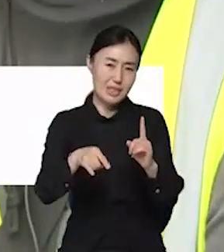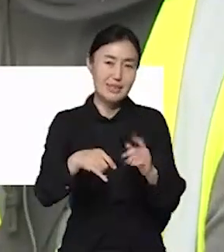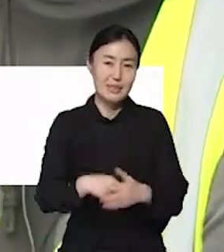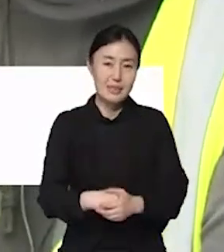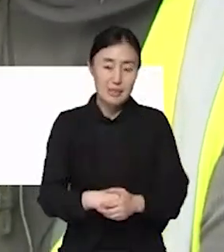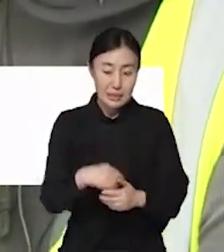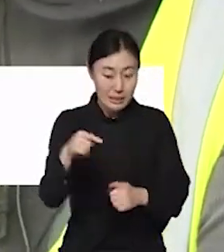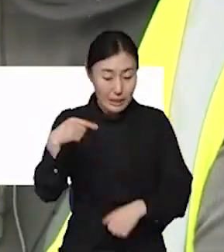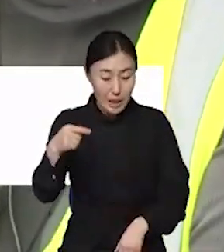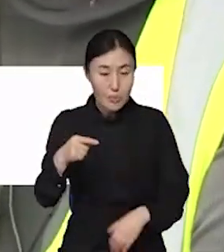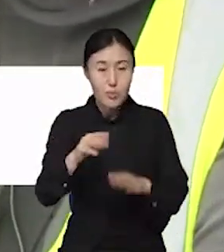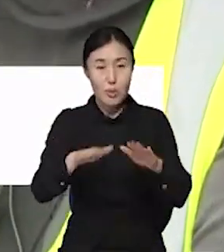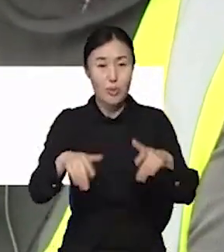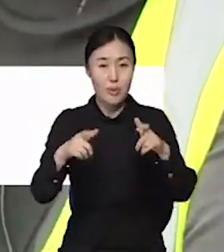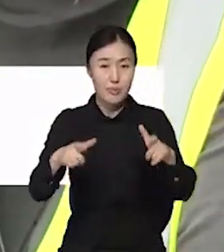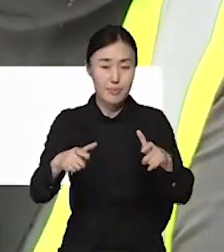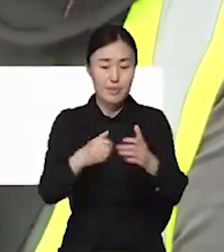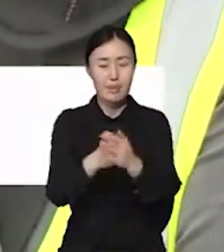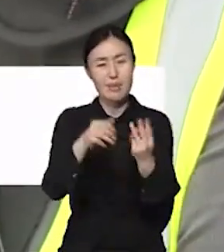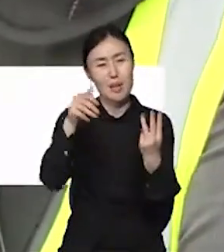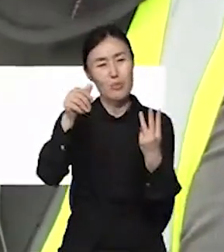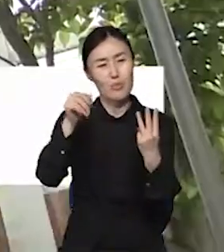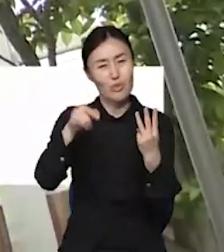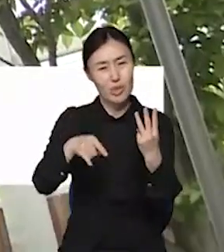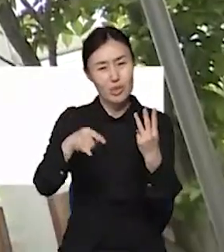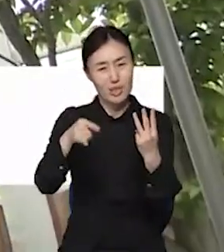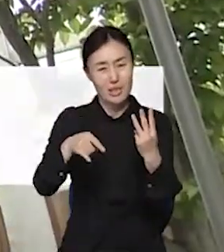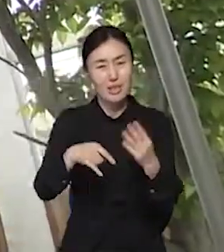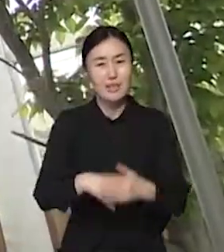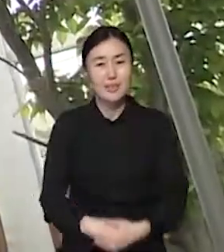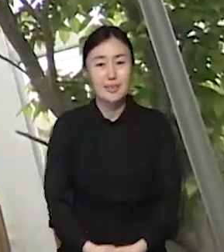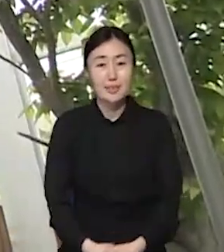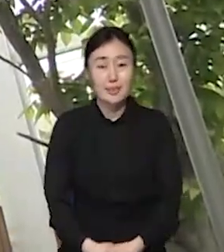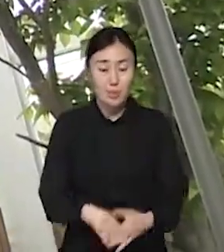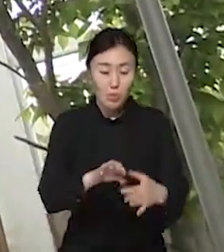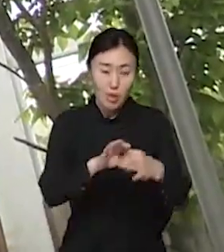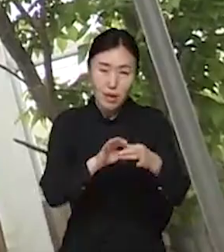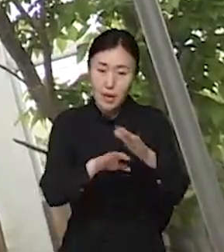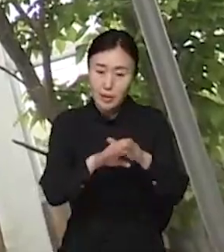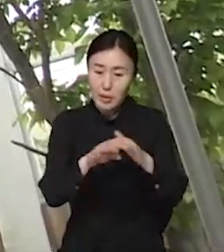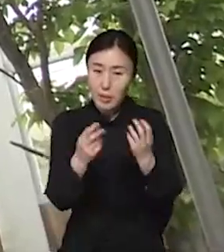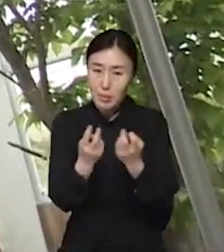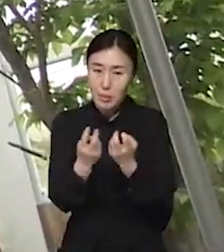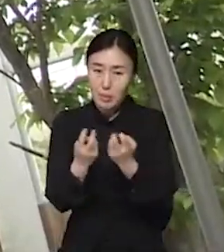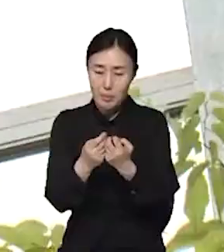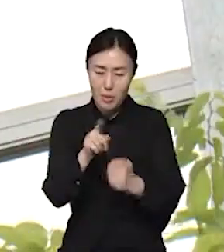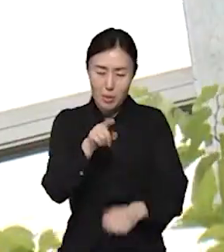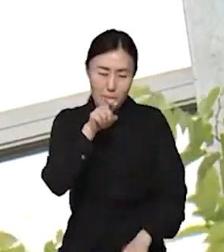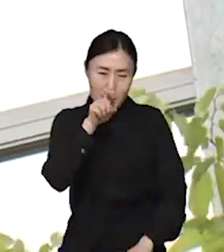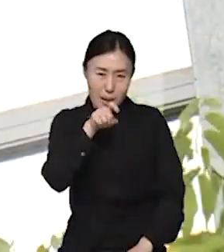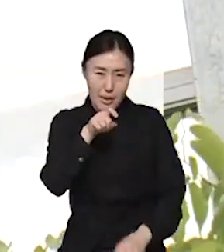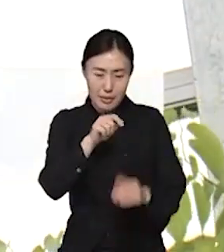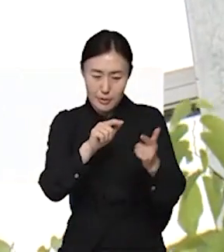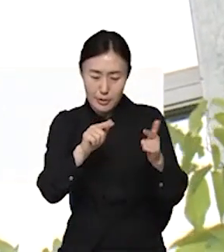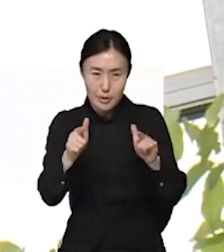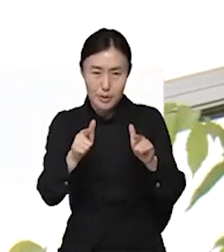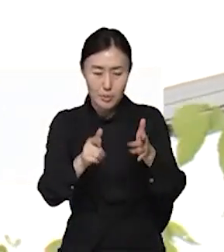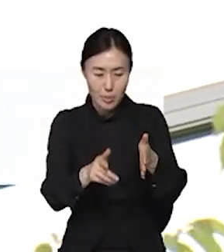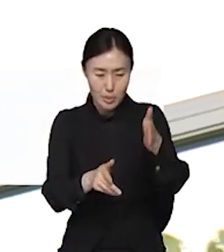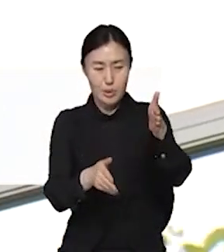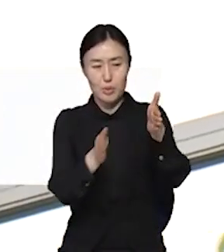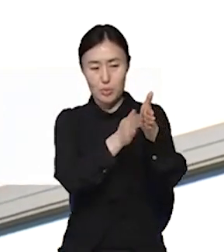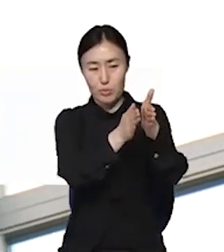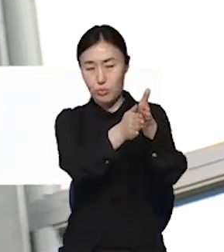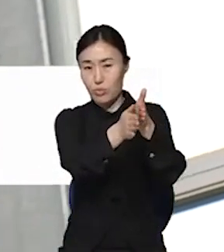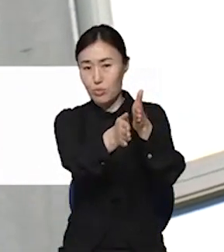했고요. 그다음에 전남 같은 경우에는 3위를 차지를 했 관련 대책으로 맹금류 모양의 스티커를 벽에 붙이는